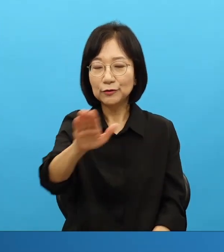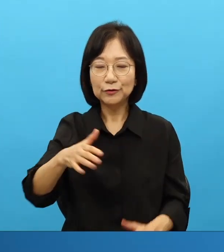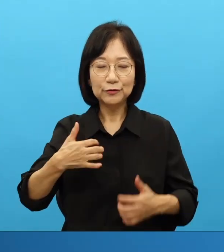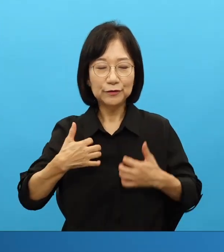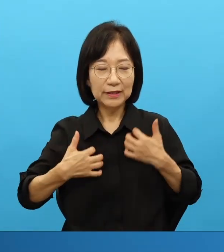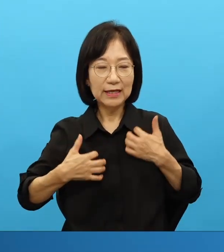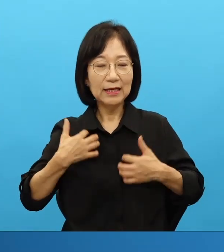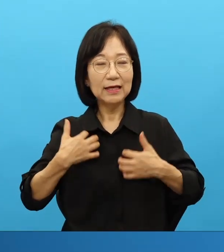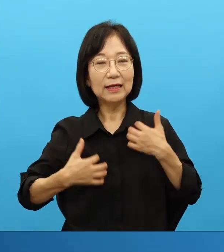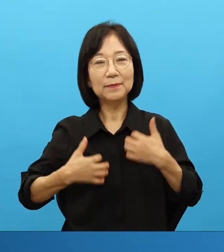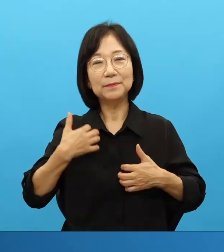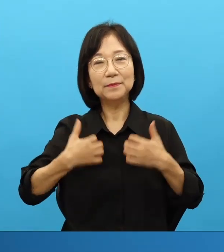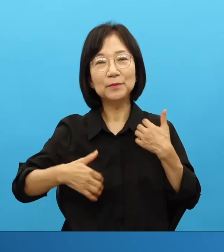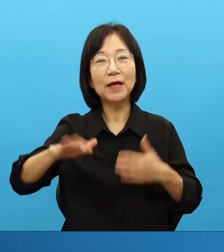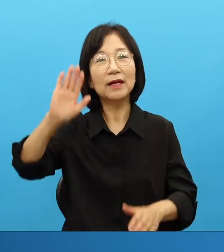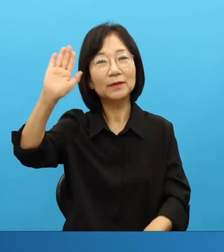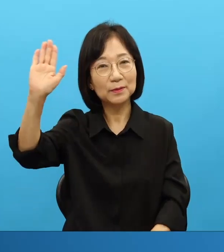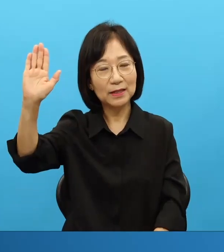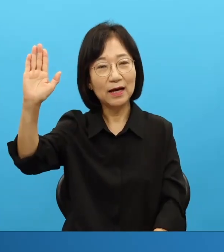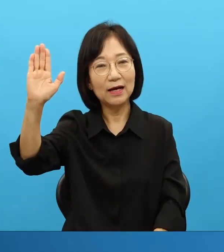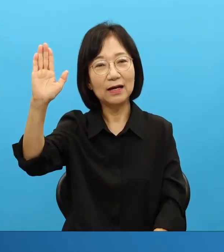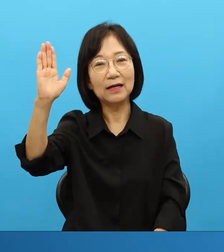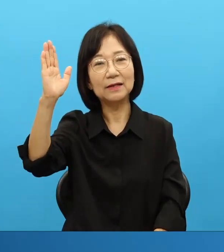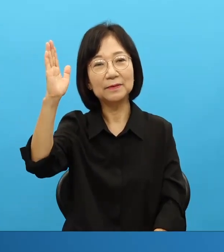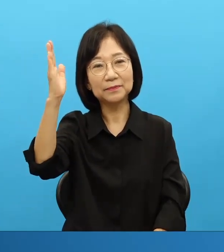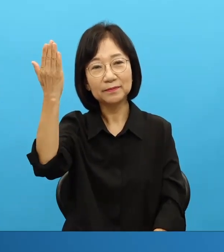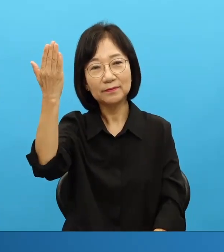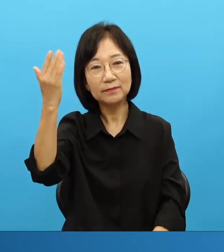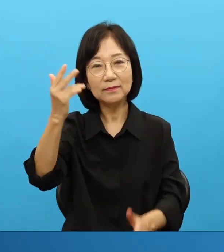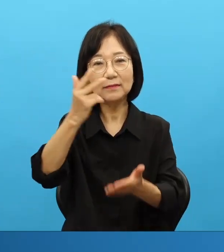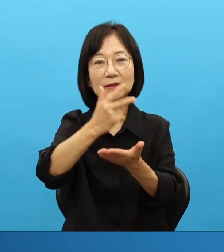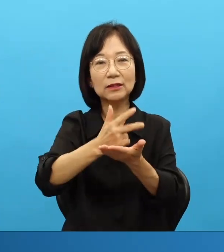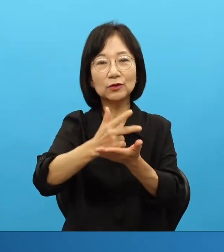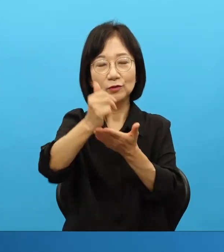이름 우리 기쁨되도다.